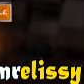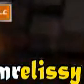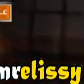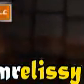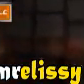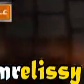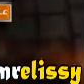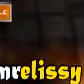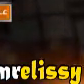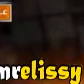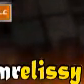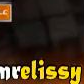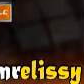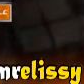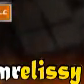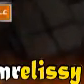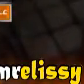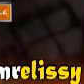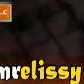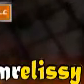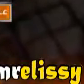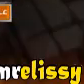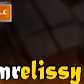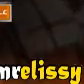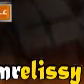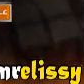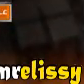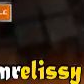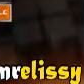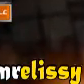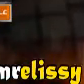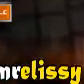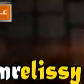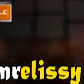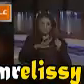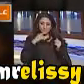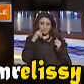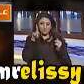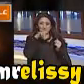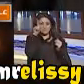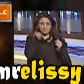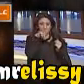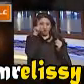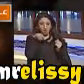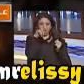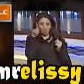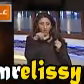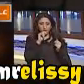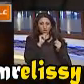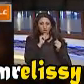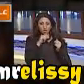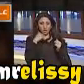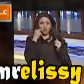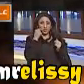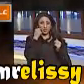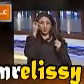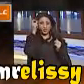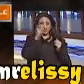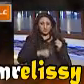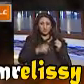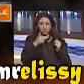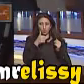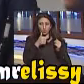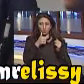الاصيل. عطيه كان صديقي وصديق كل العاملين هنا في قناه المحور. عطية كان إنسان جميل